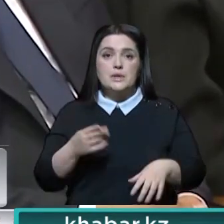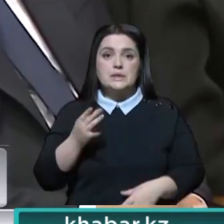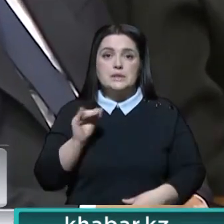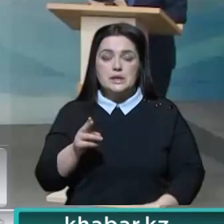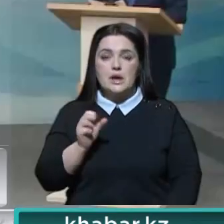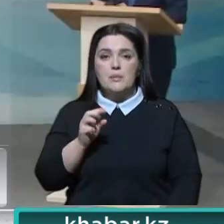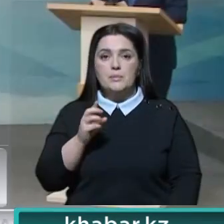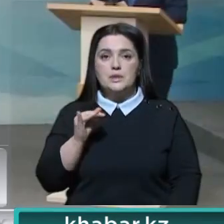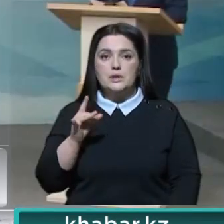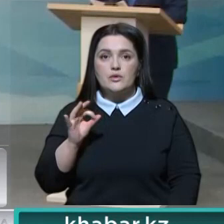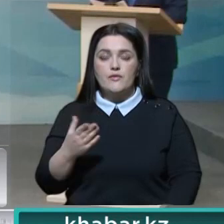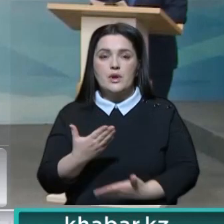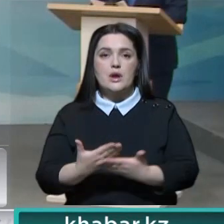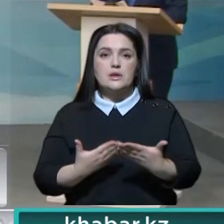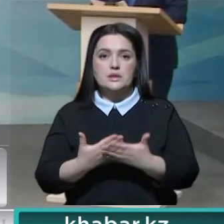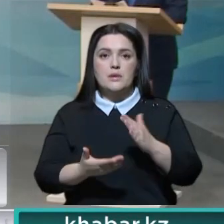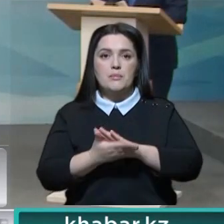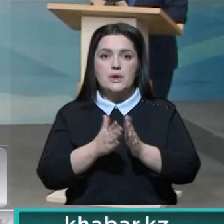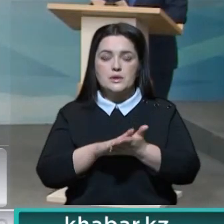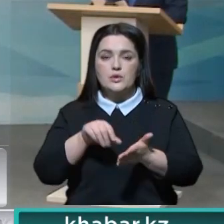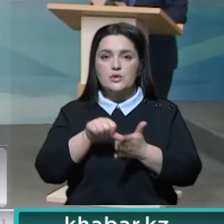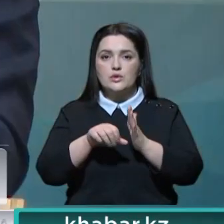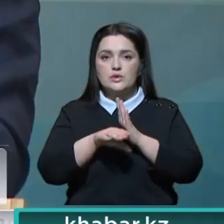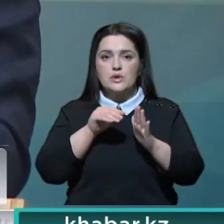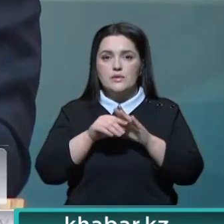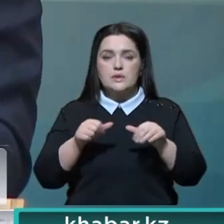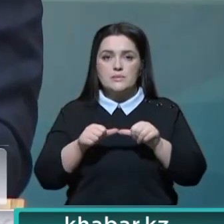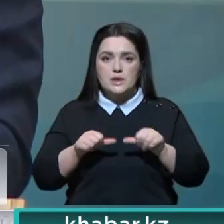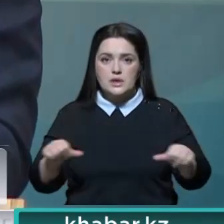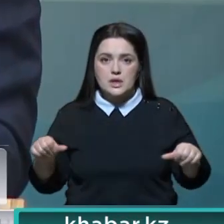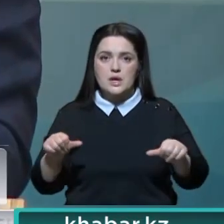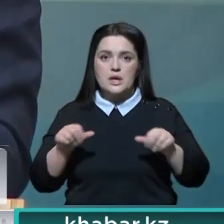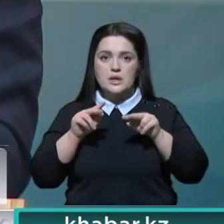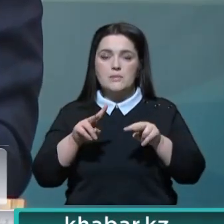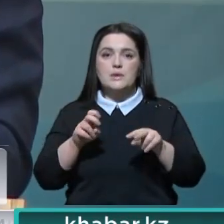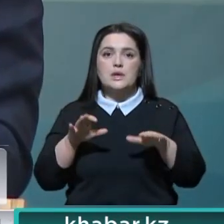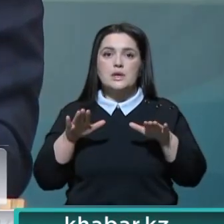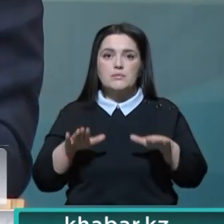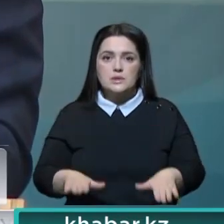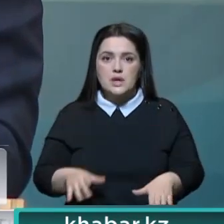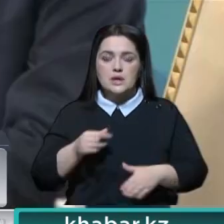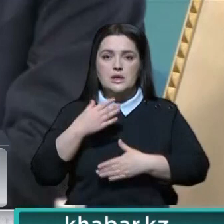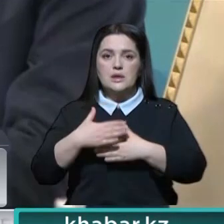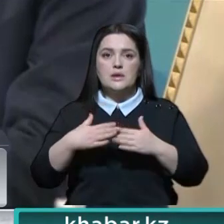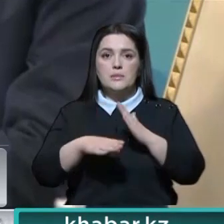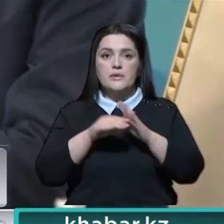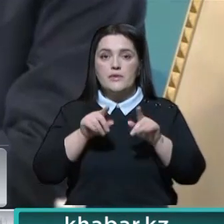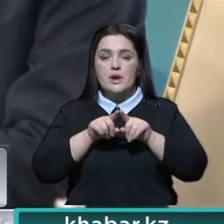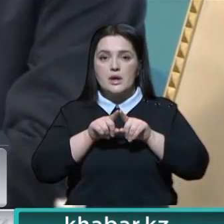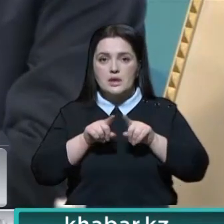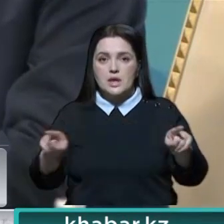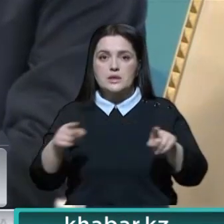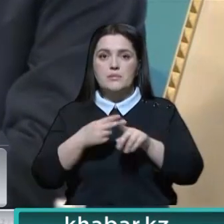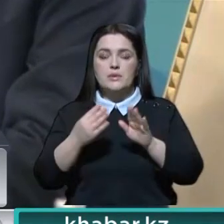ЦИК Нурлан Абдиров разъяснил основные положения работы участковых избирательных комиссий, наблюдателей на местах, ведение